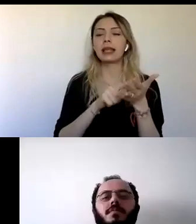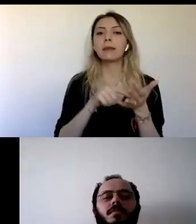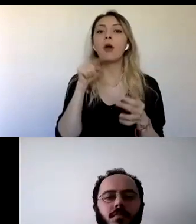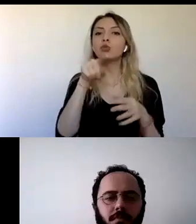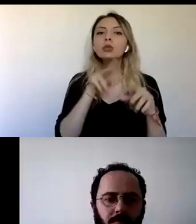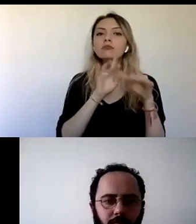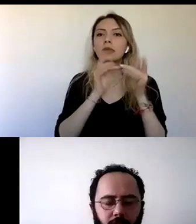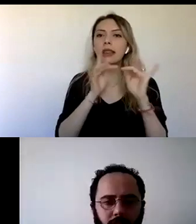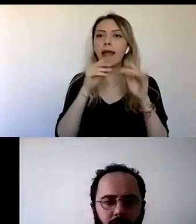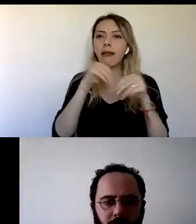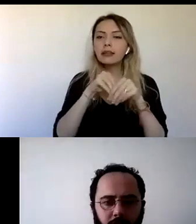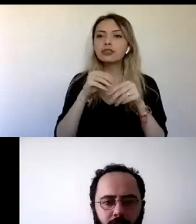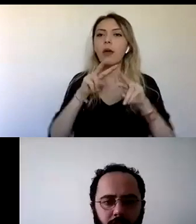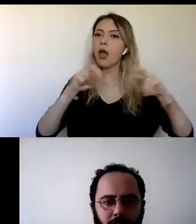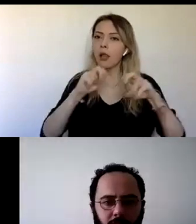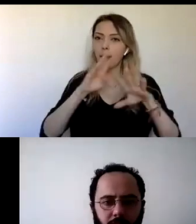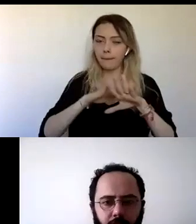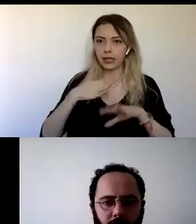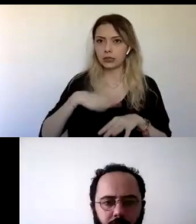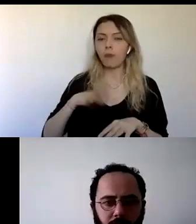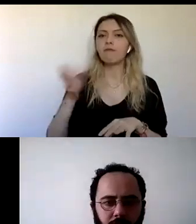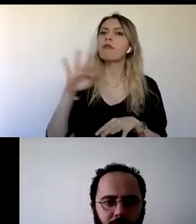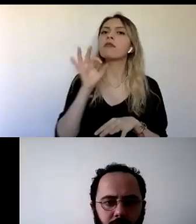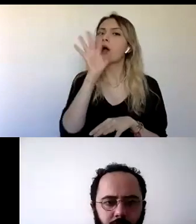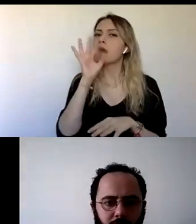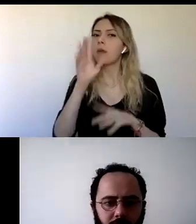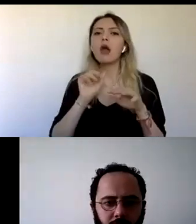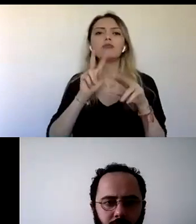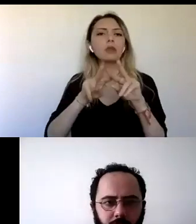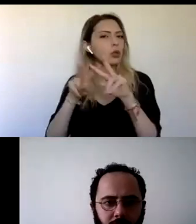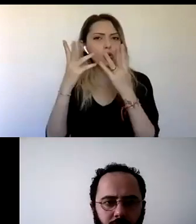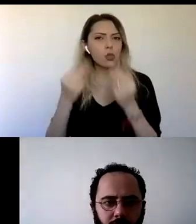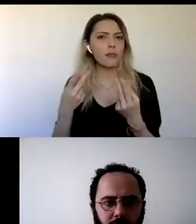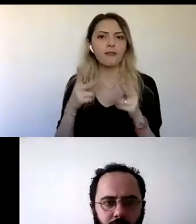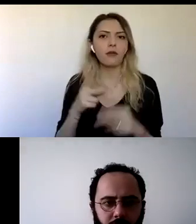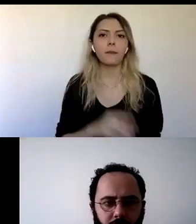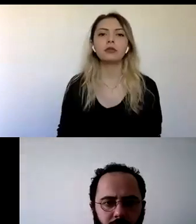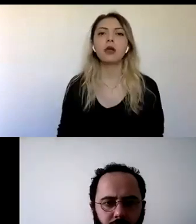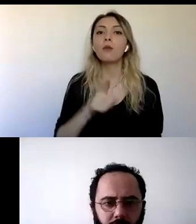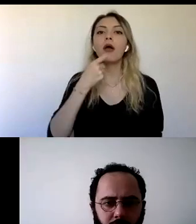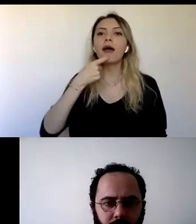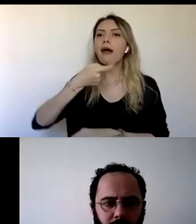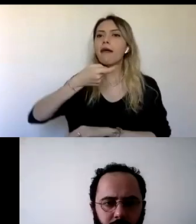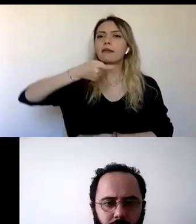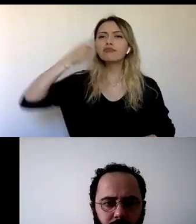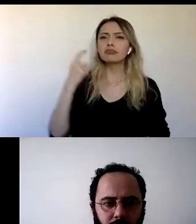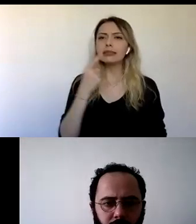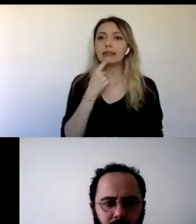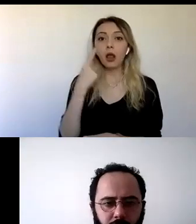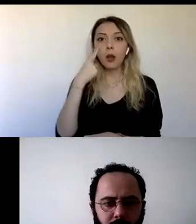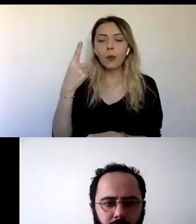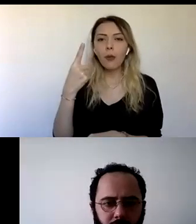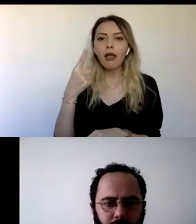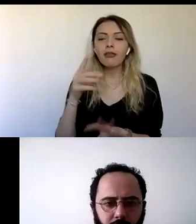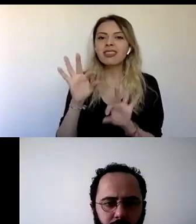belki bir haber web sitesi de olabilir. Girip STG'nin sitesinin geçmişteki hallerini, mesela 2011'deki halini görmek